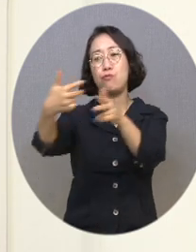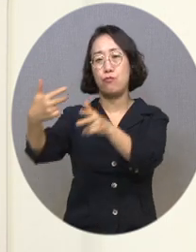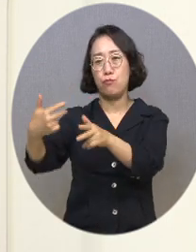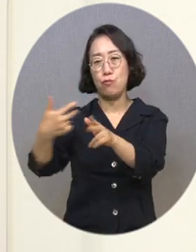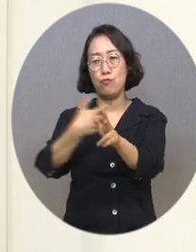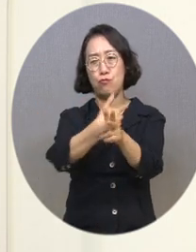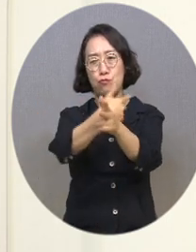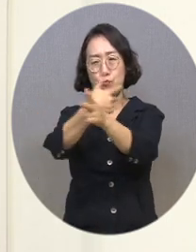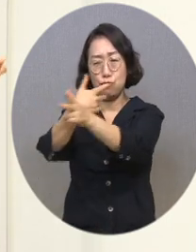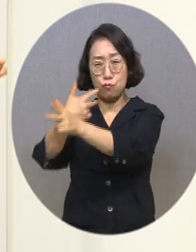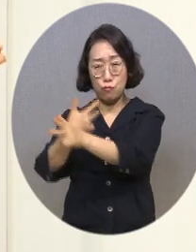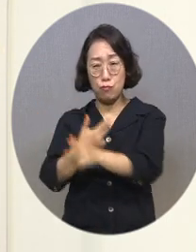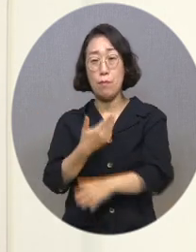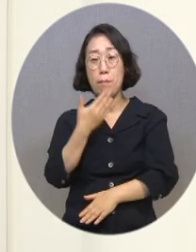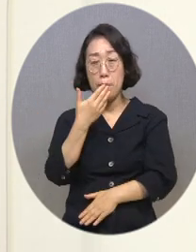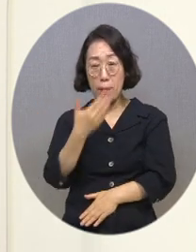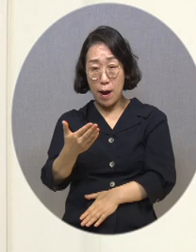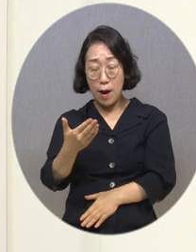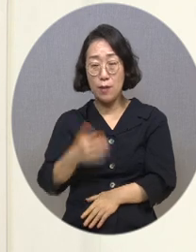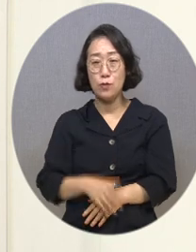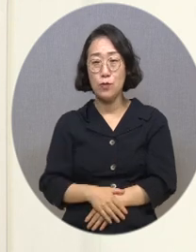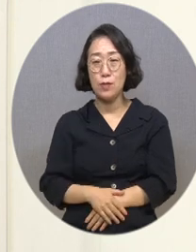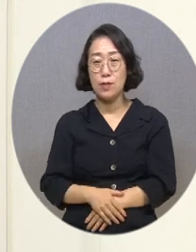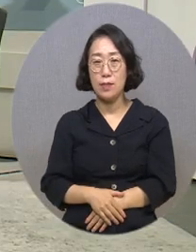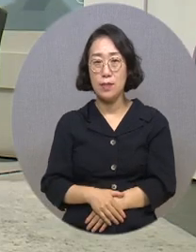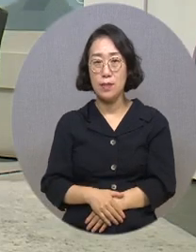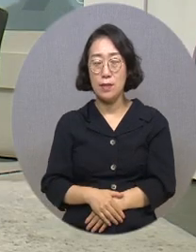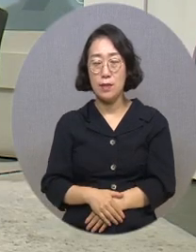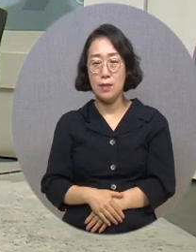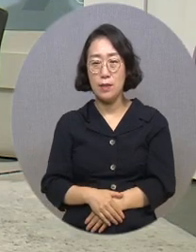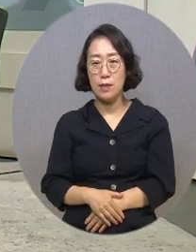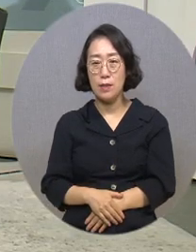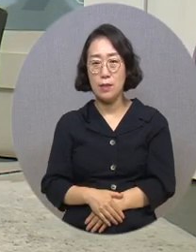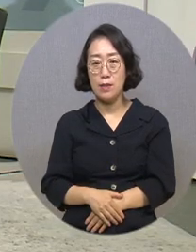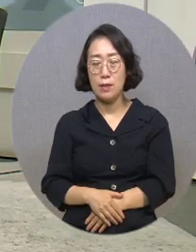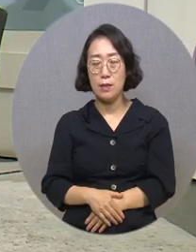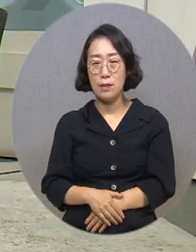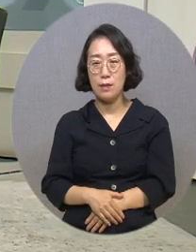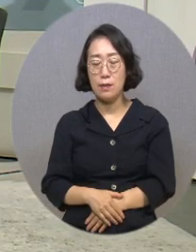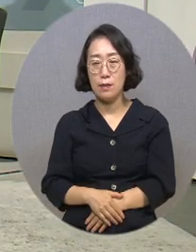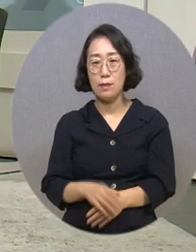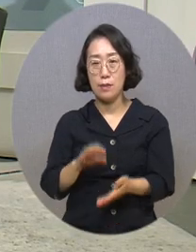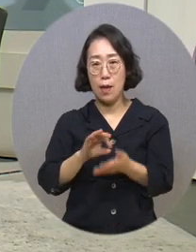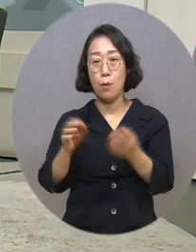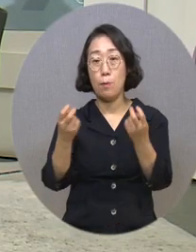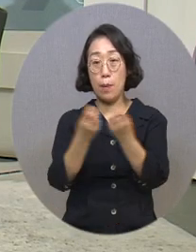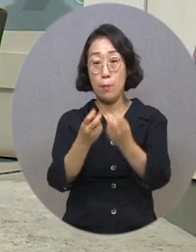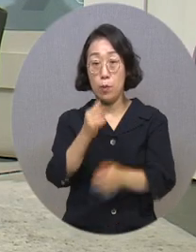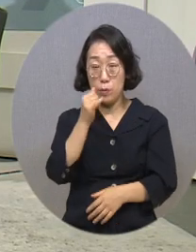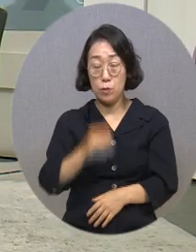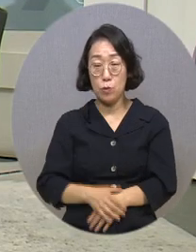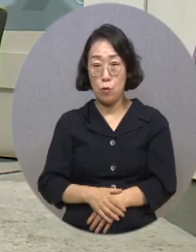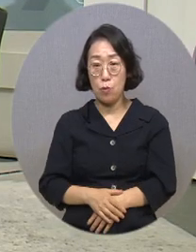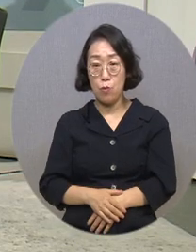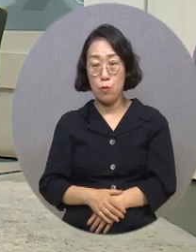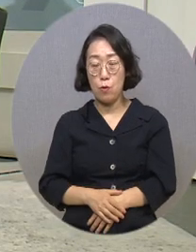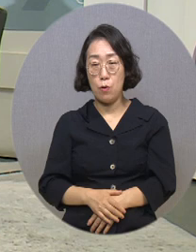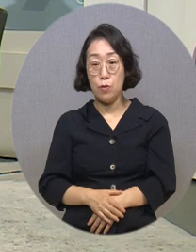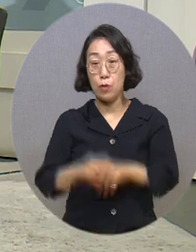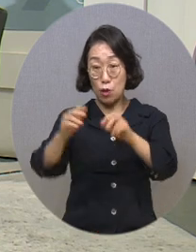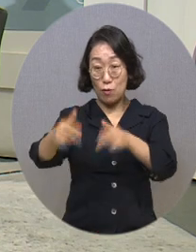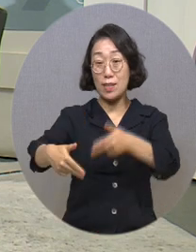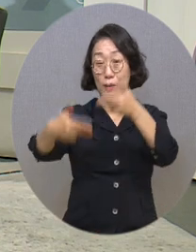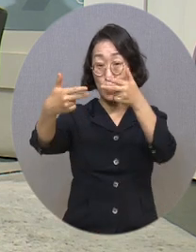이 커뮤니티를 할 수 있는 이 연결된 플랫폼이 생겼어요. 그래서 원래 화상통화 생각하시면